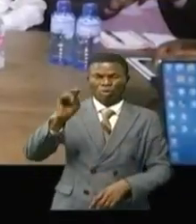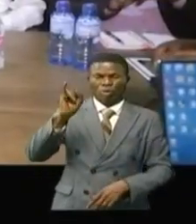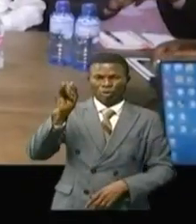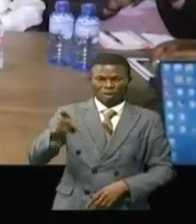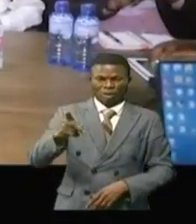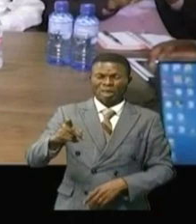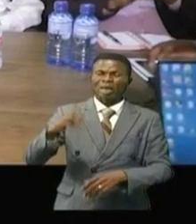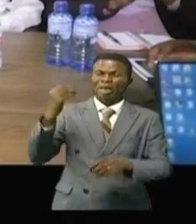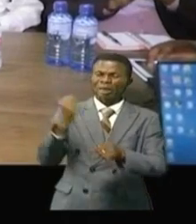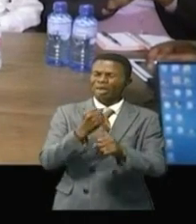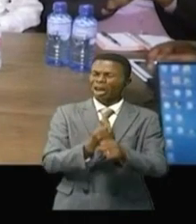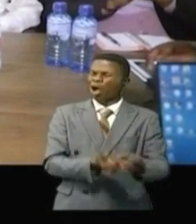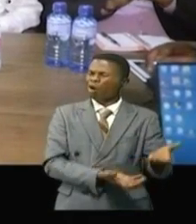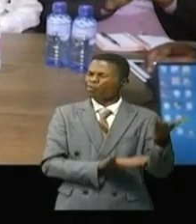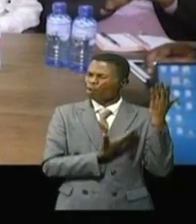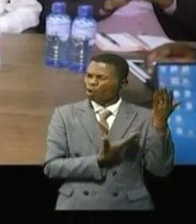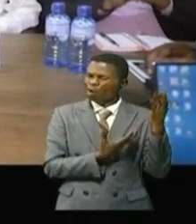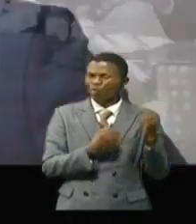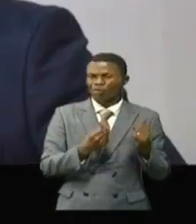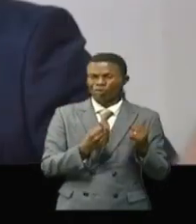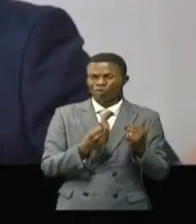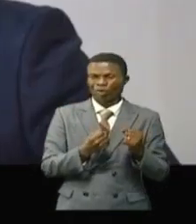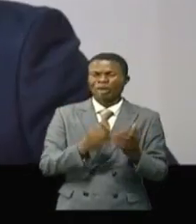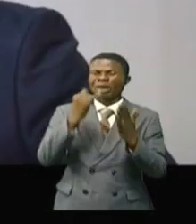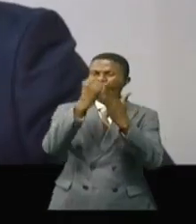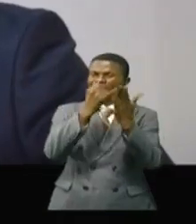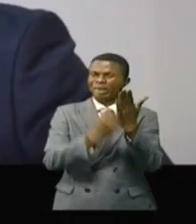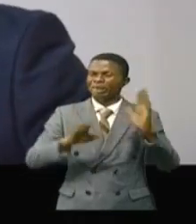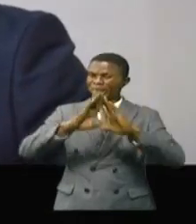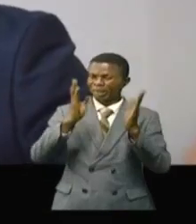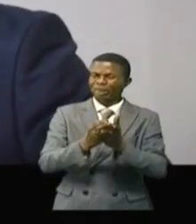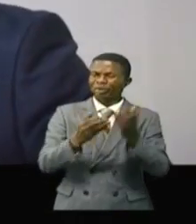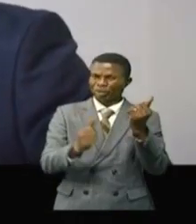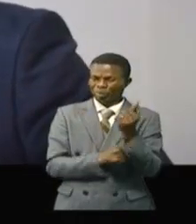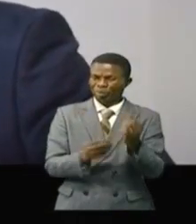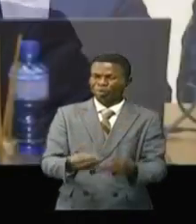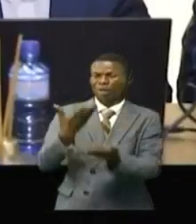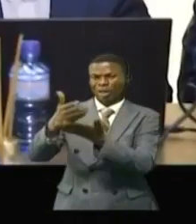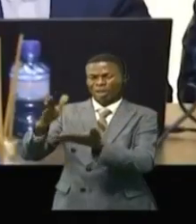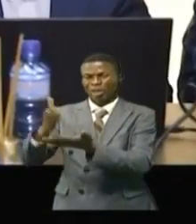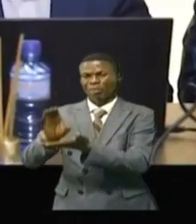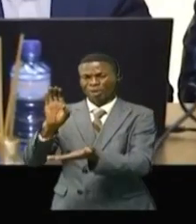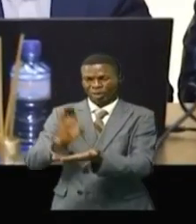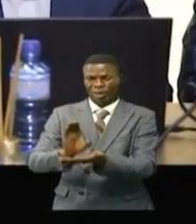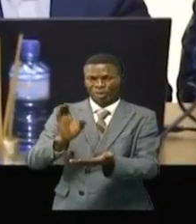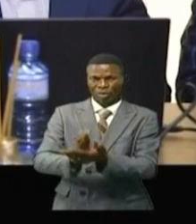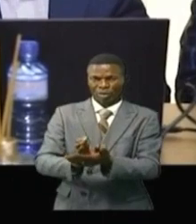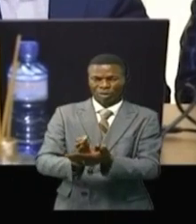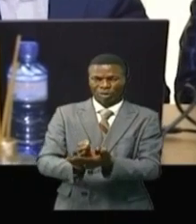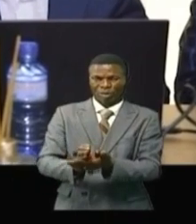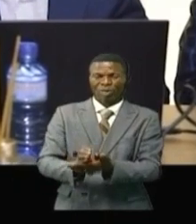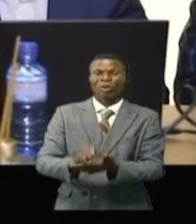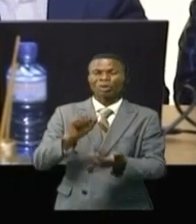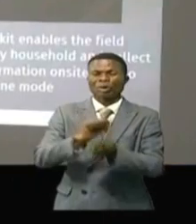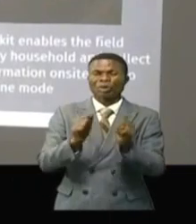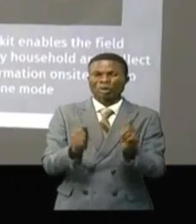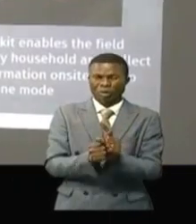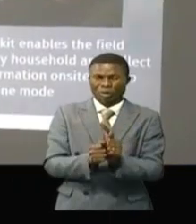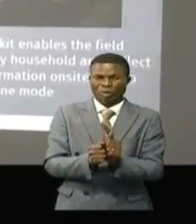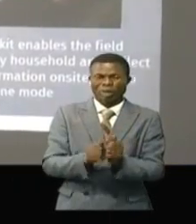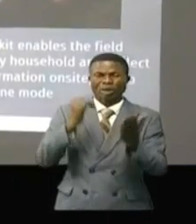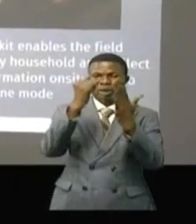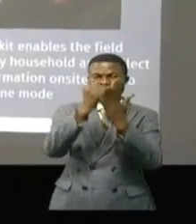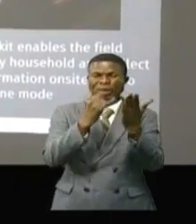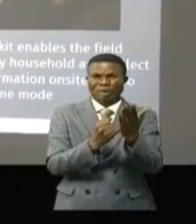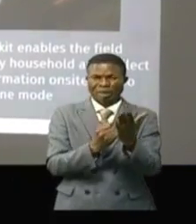lourde mission d'identifier systématiquement et effectivement la population congolaise, Digitus, qui a déjà identifié